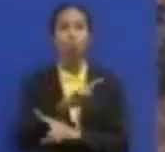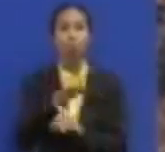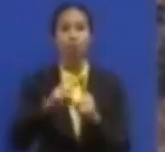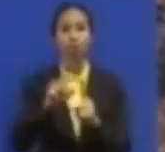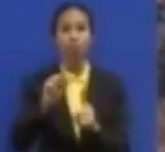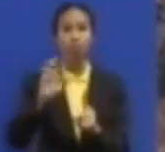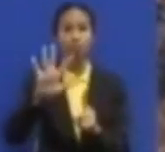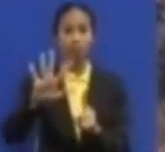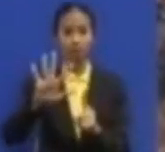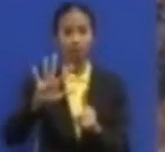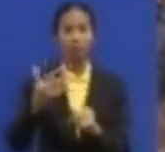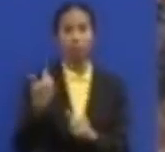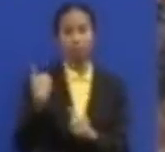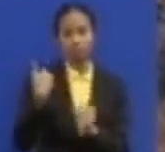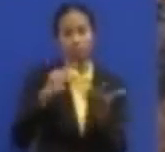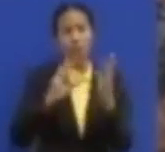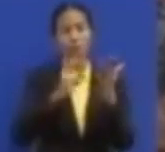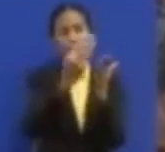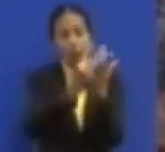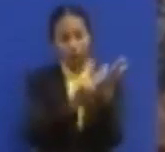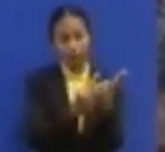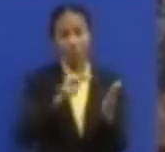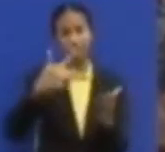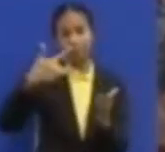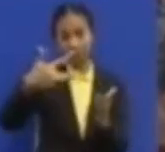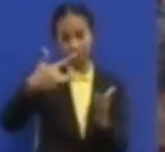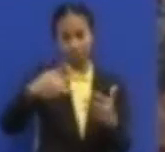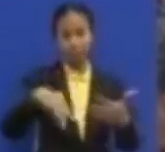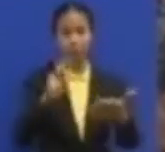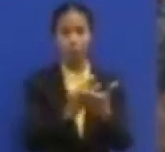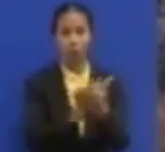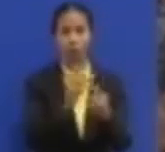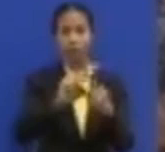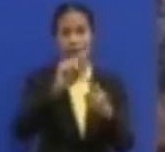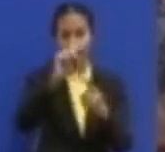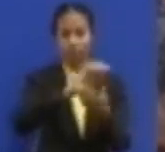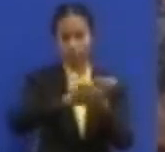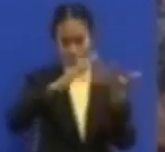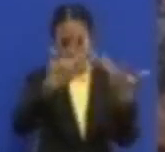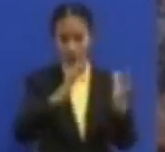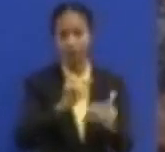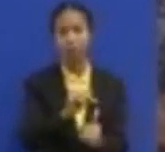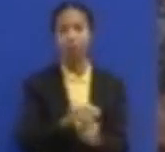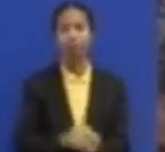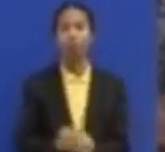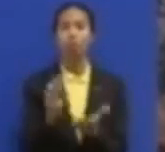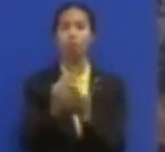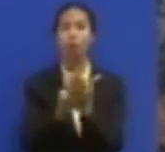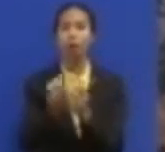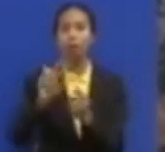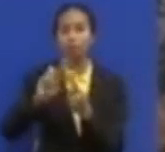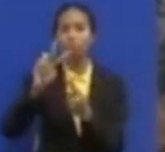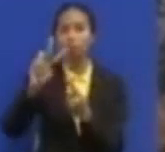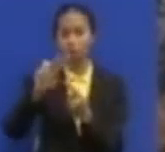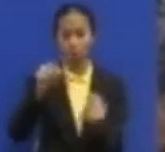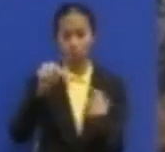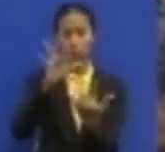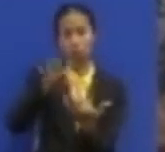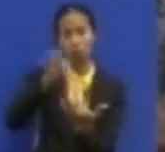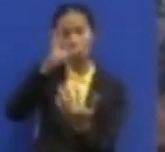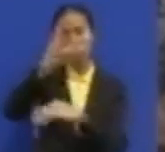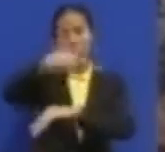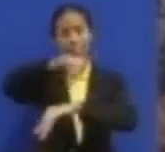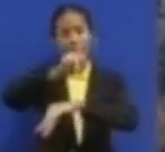วาระวาระที่1ท่านประธานดำเนินการเสร็จเรียบร้อยนะครับ วาระที่2เป็นการเลือกประธานสภาผู้แทนราษฎ